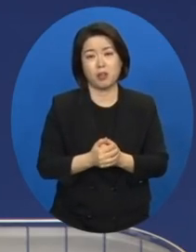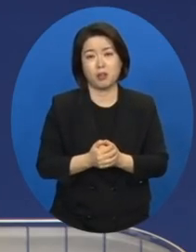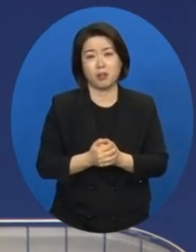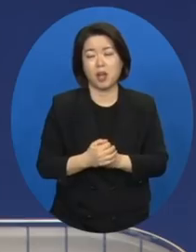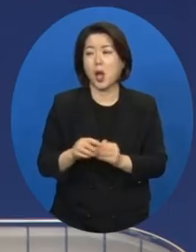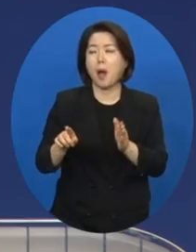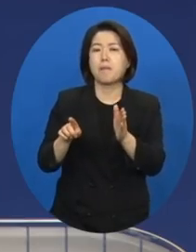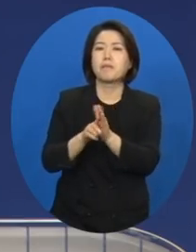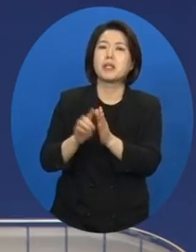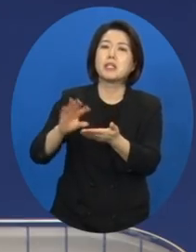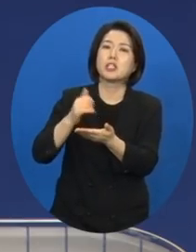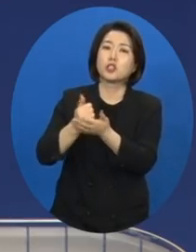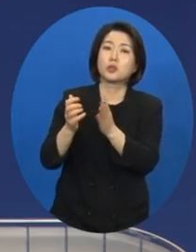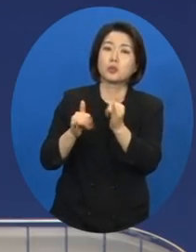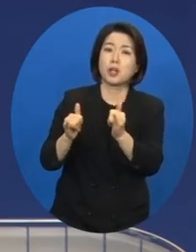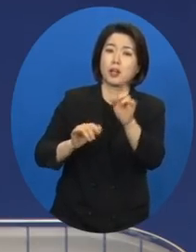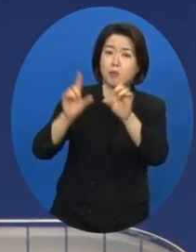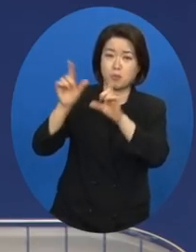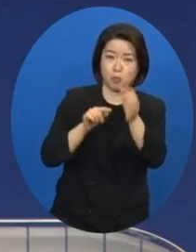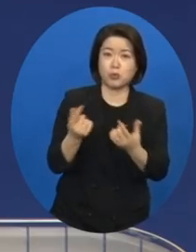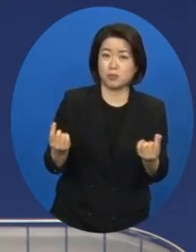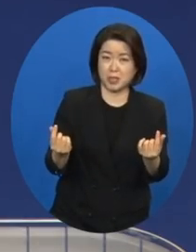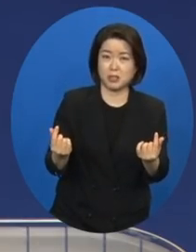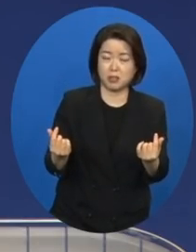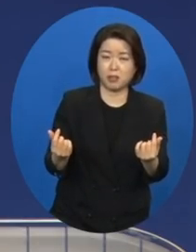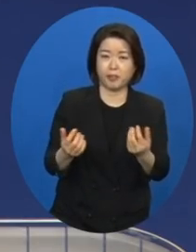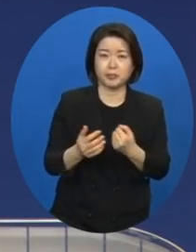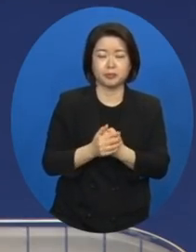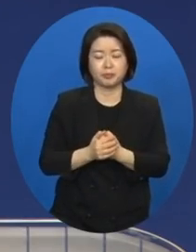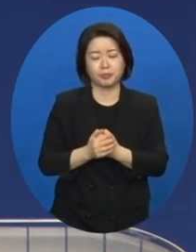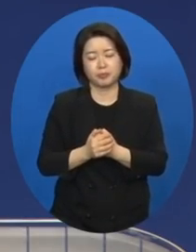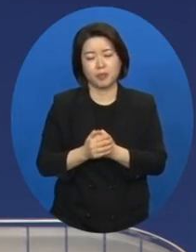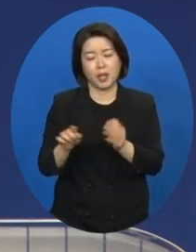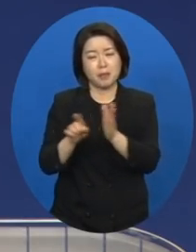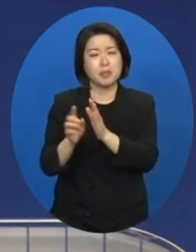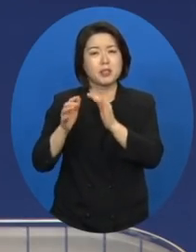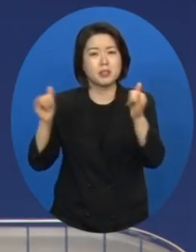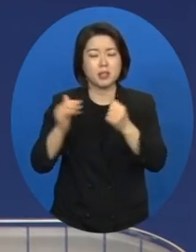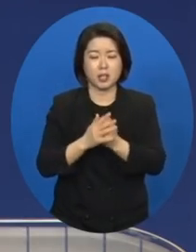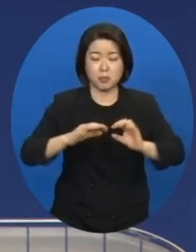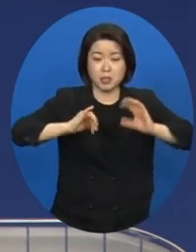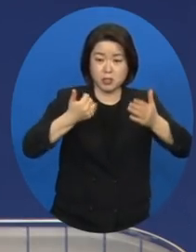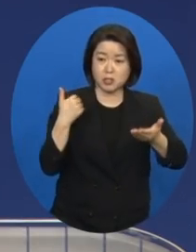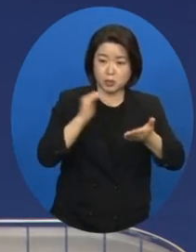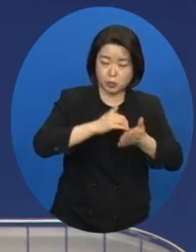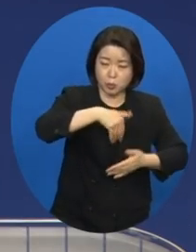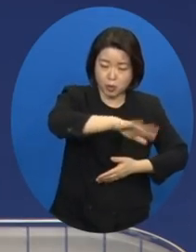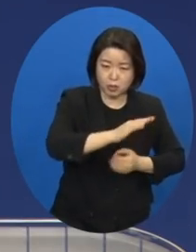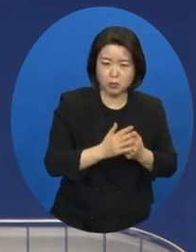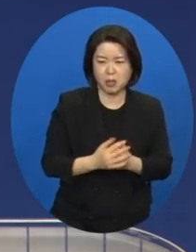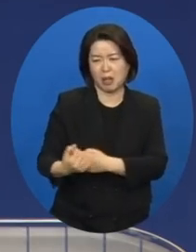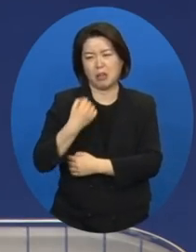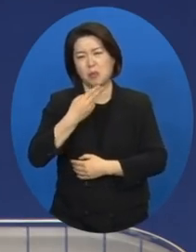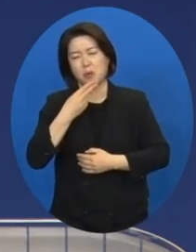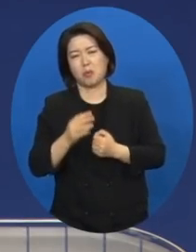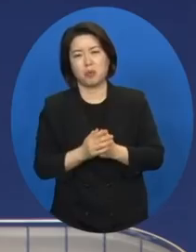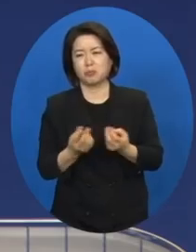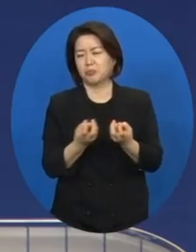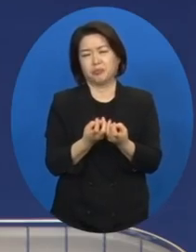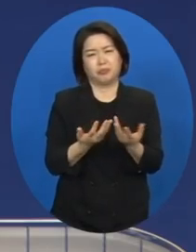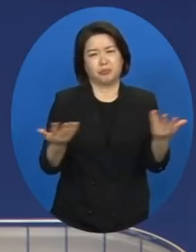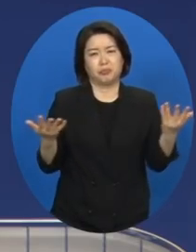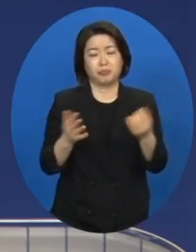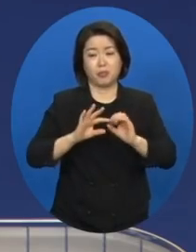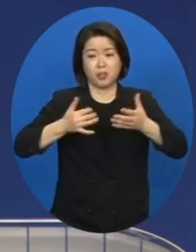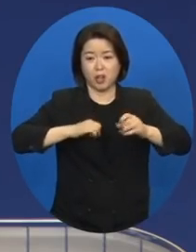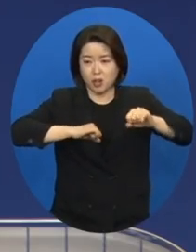여러분 많지 않아요? 믿음이 있는 그리스도인들 세상으로 돌아가면 굉장히 힘없어 보이고 어쩔 수 없이 나라의 움직임에